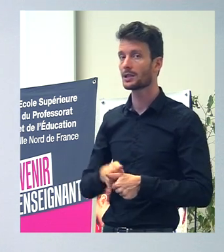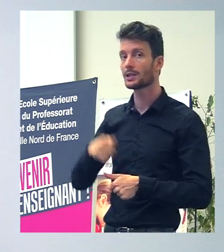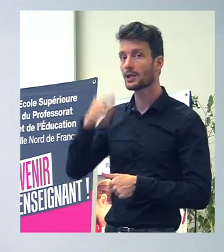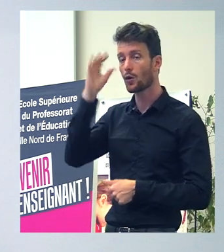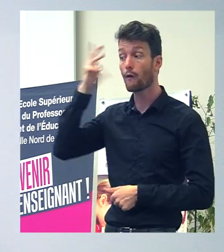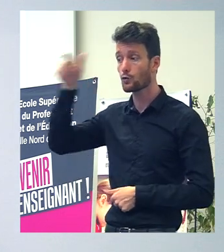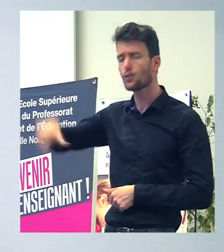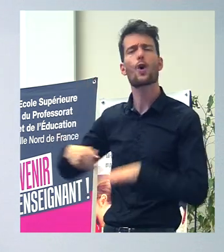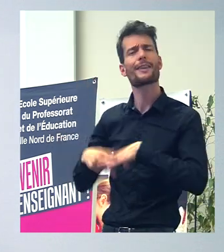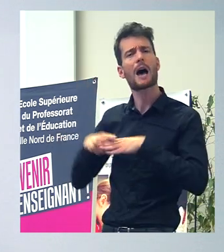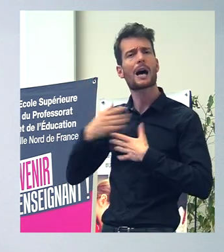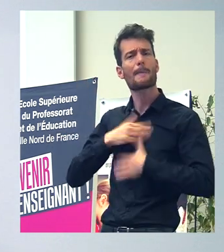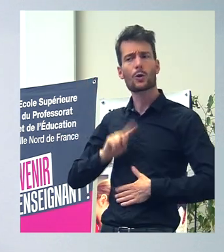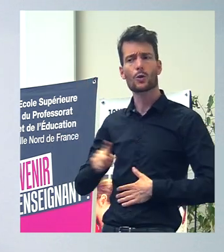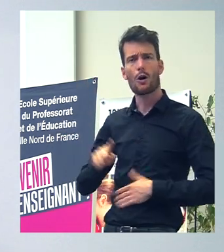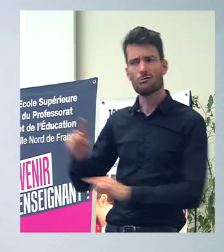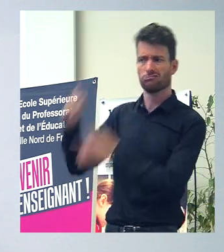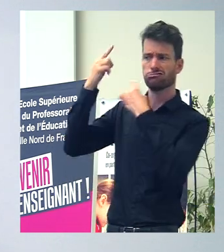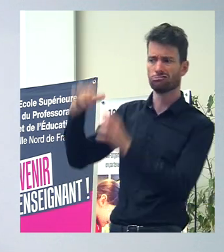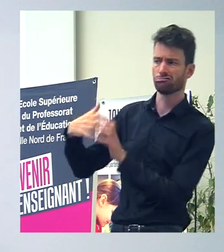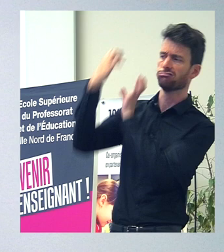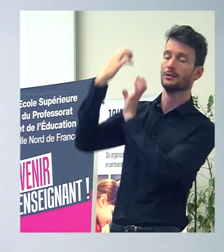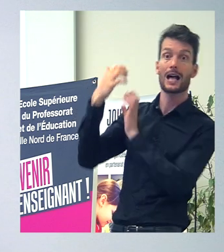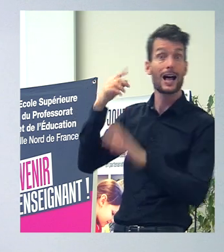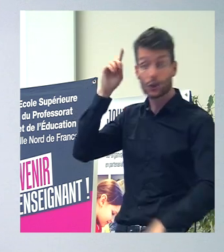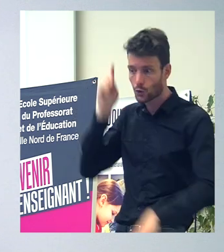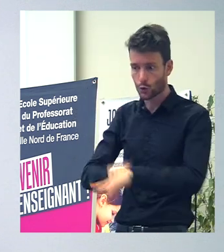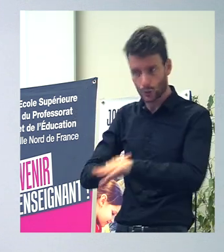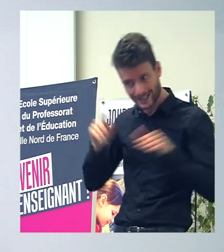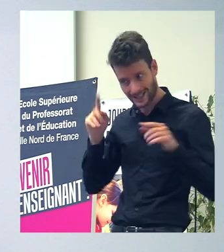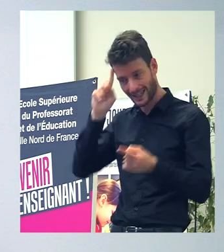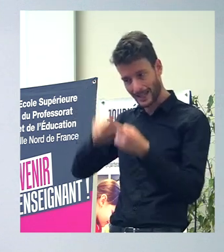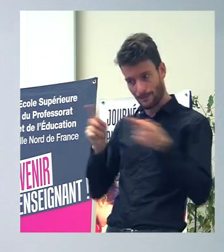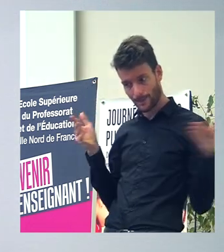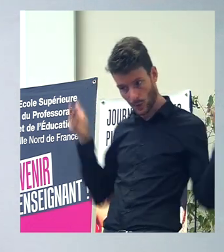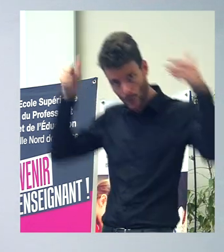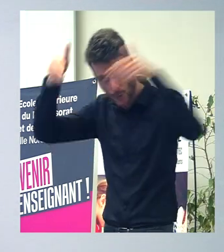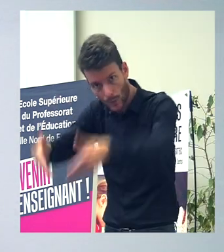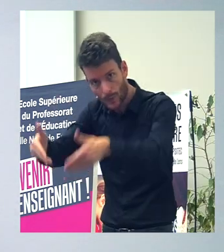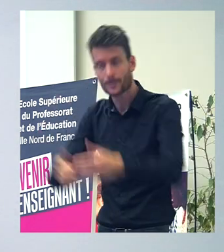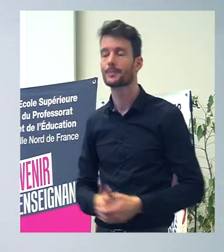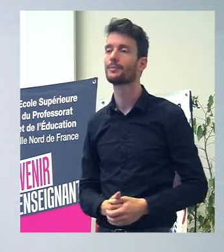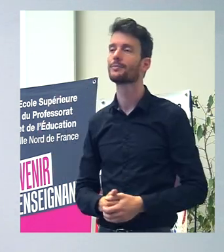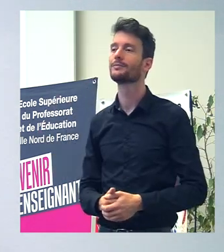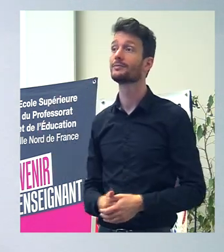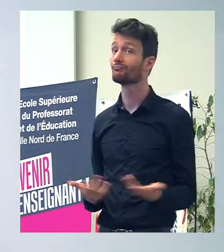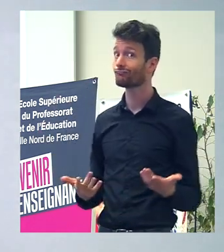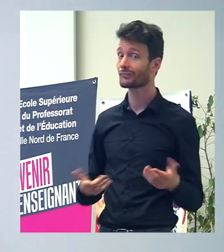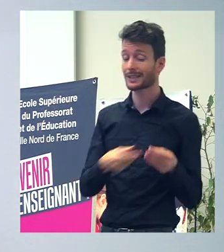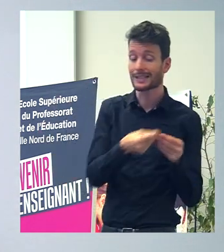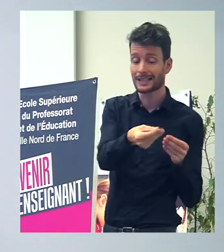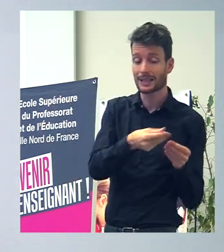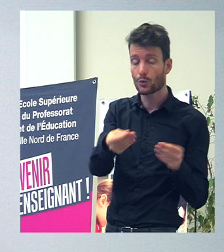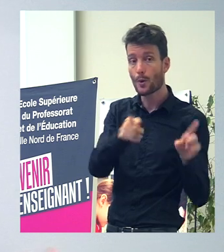du fou, ben évidemment, on est tout de suite au cœur du sujet. Est-ce que distribuer la même chose